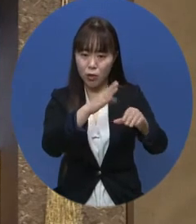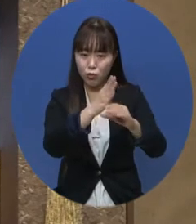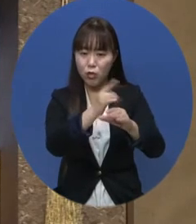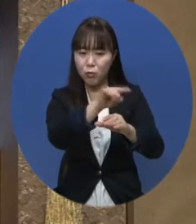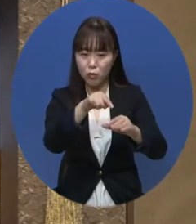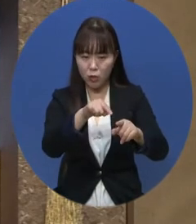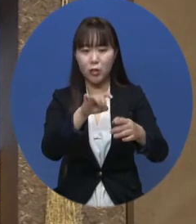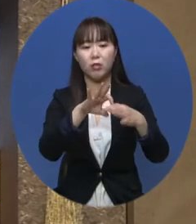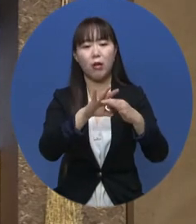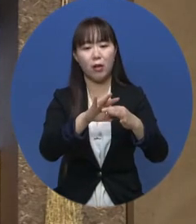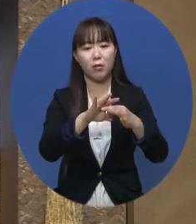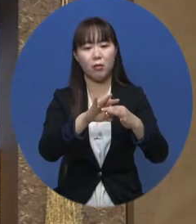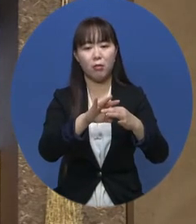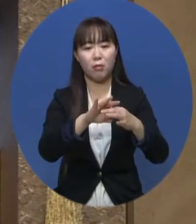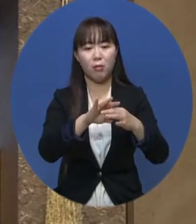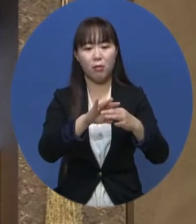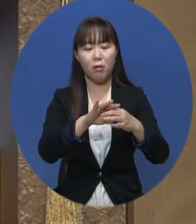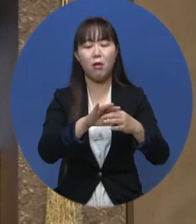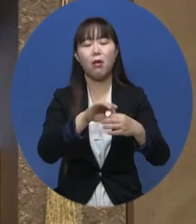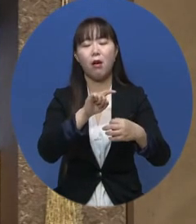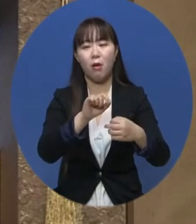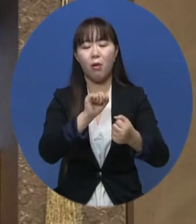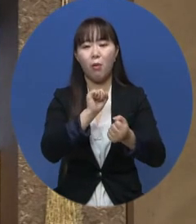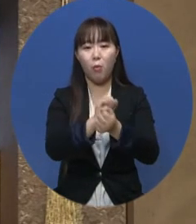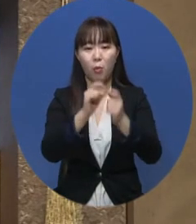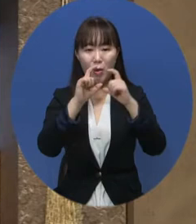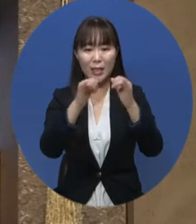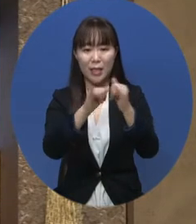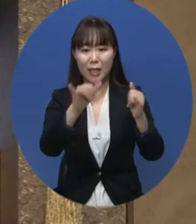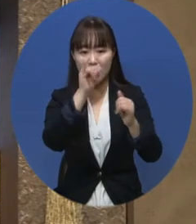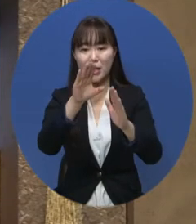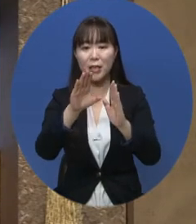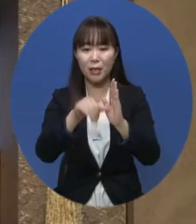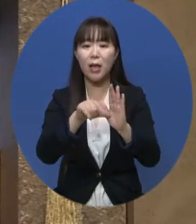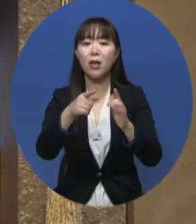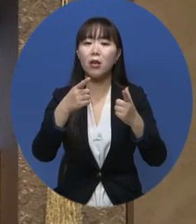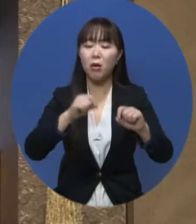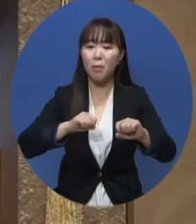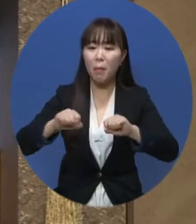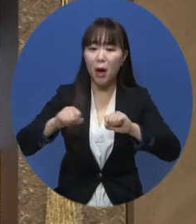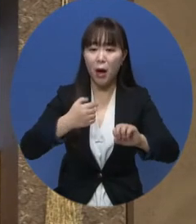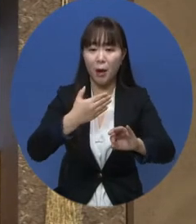해서 그분들이 이렇게 확진자가 생겼을 때 이렇게